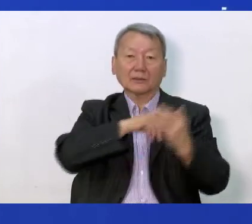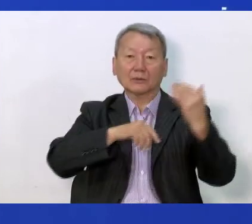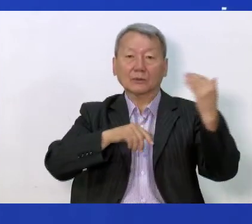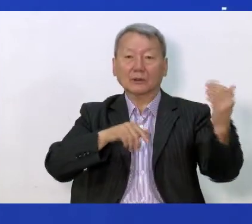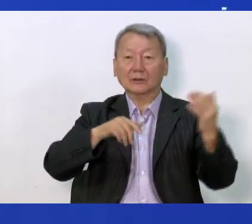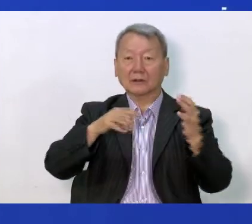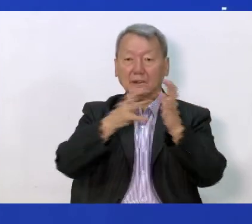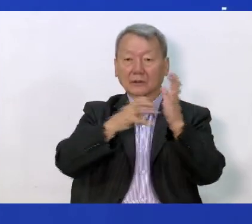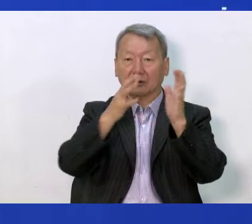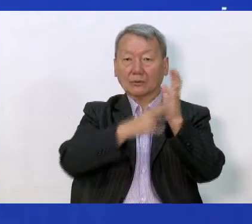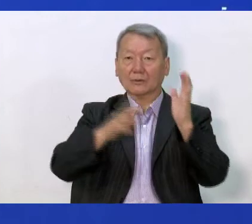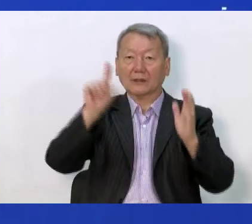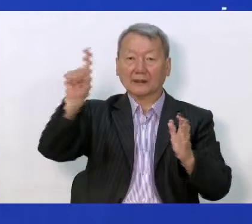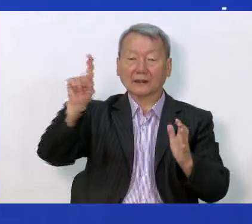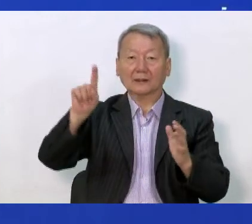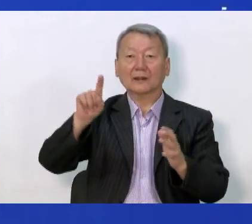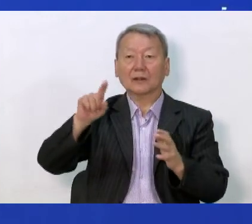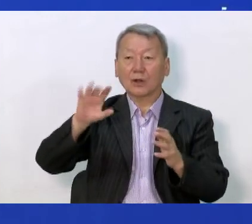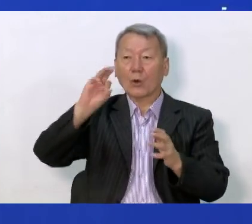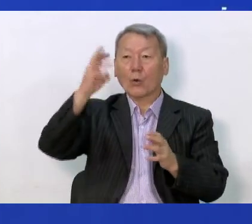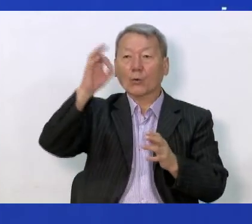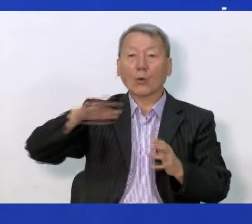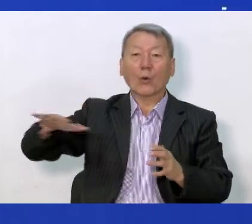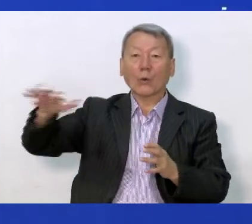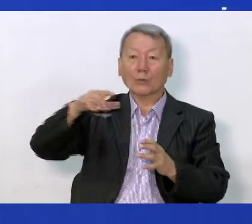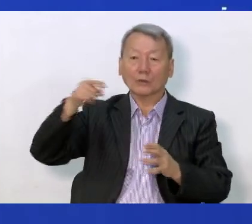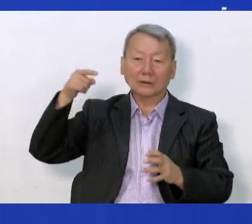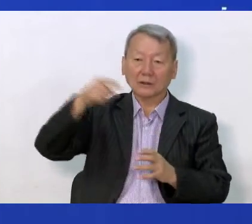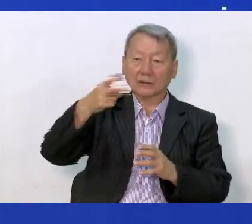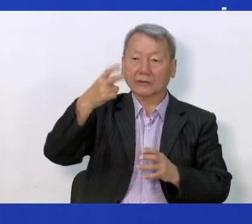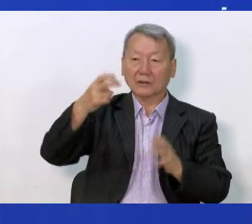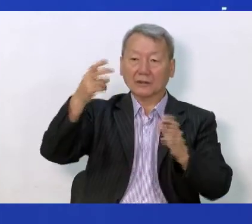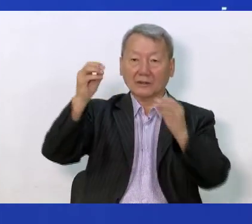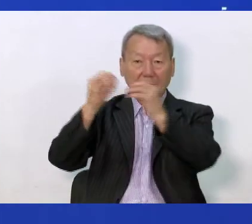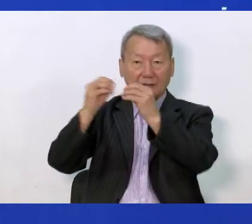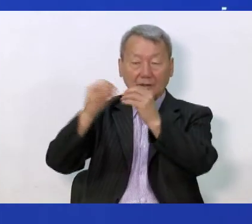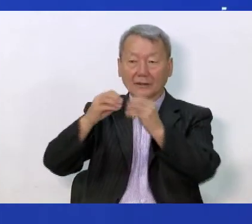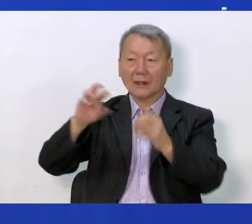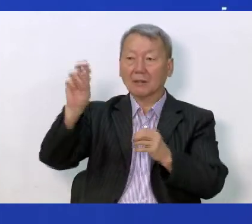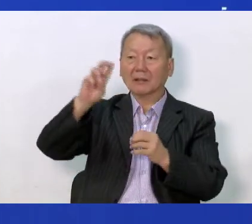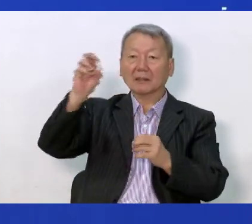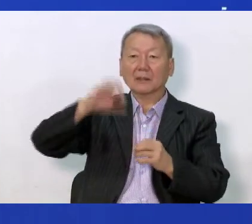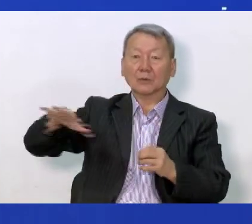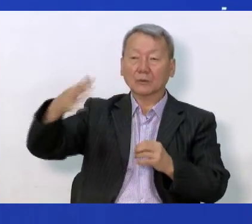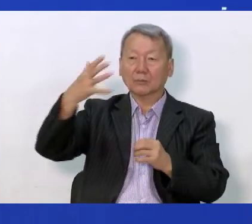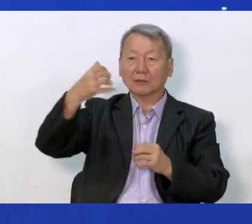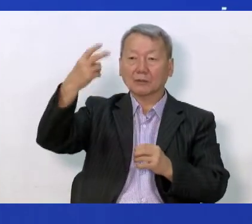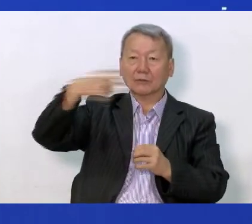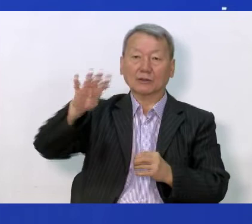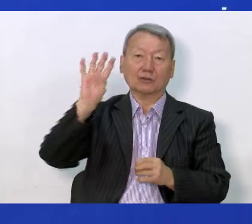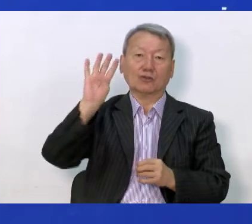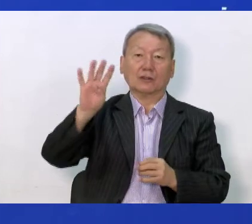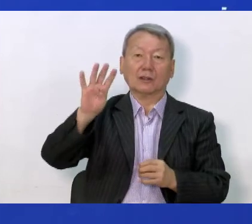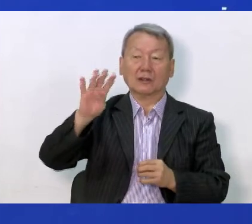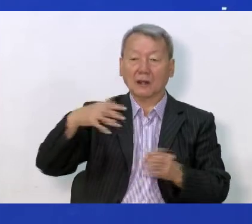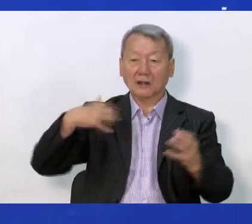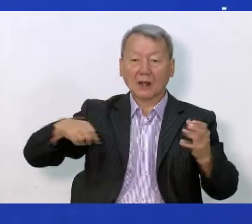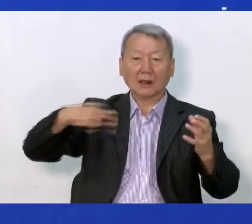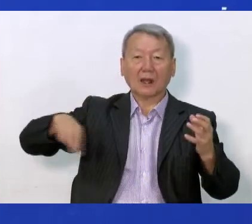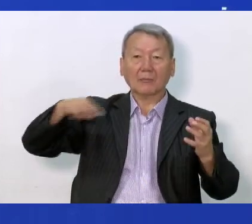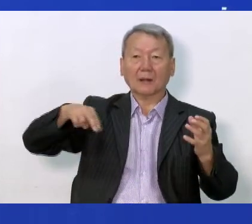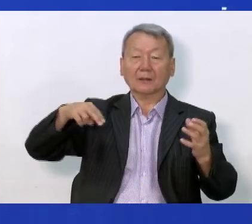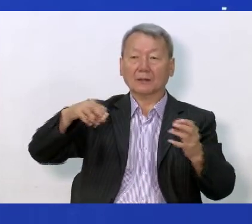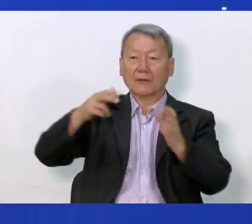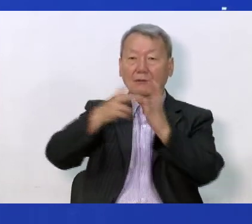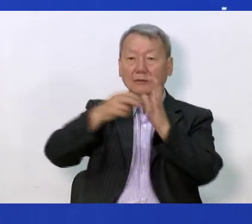области 991, в Вожской области 1210, в Баткенской области 524, в Джалабадской